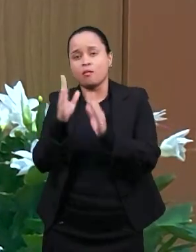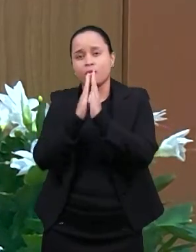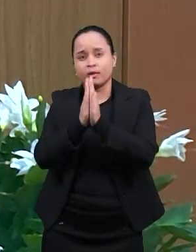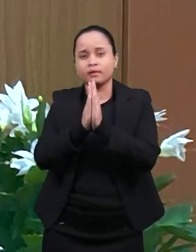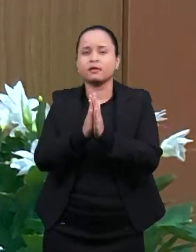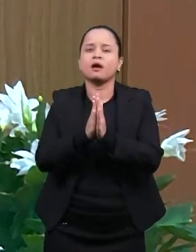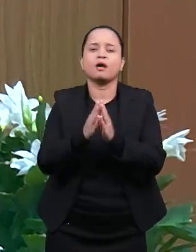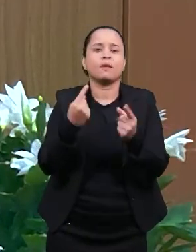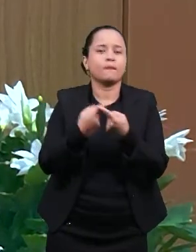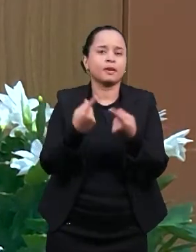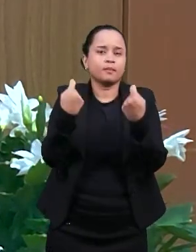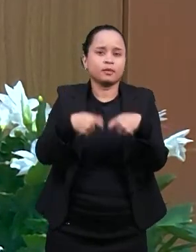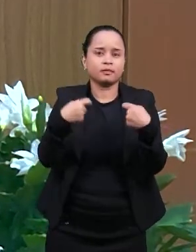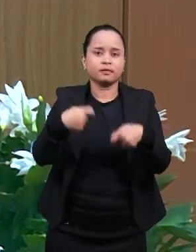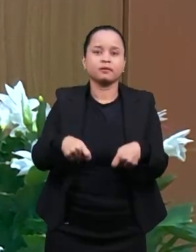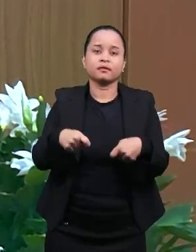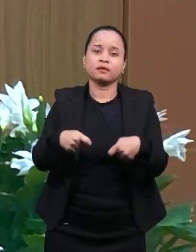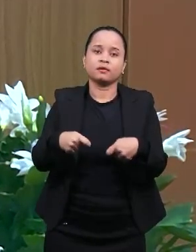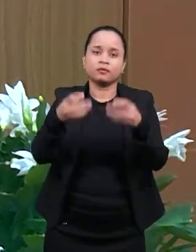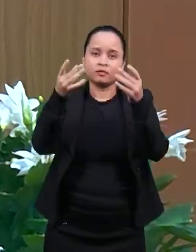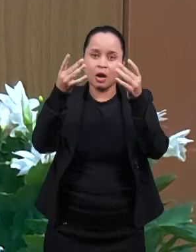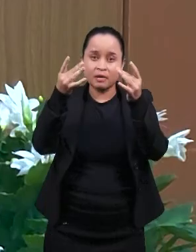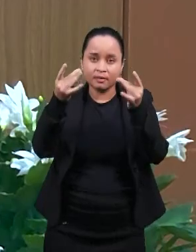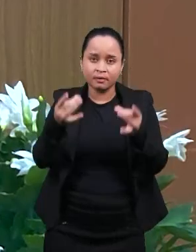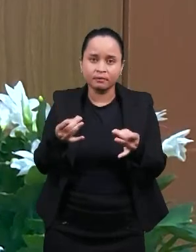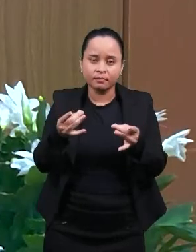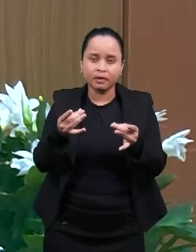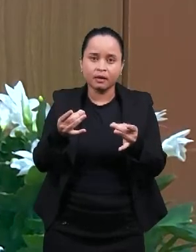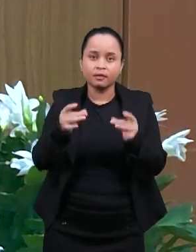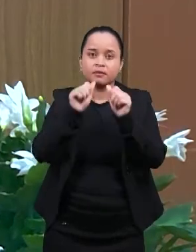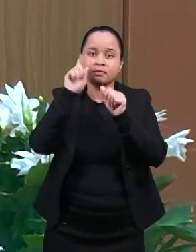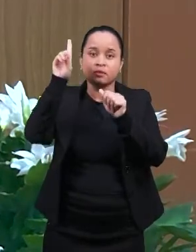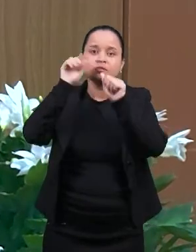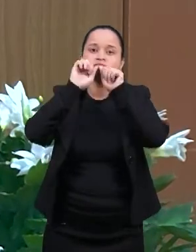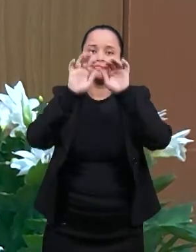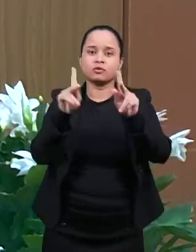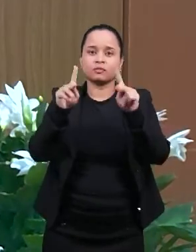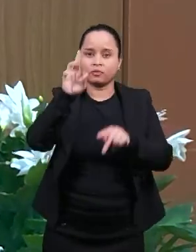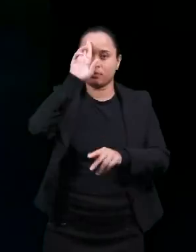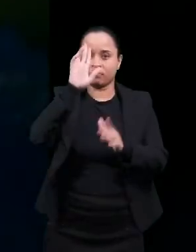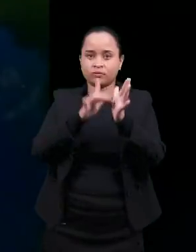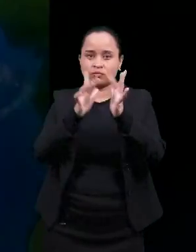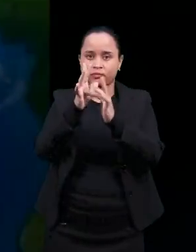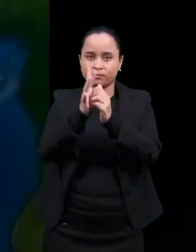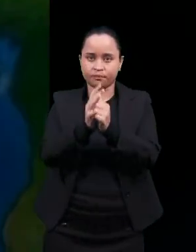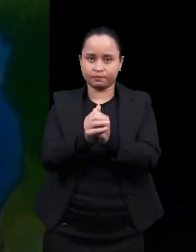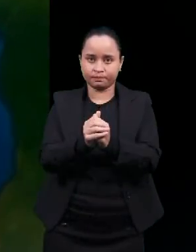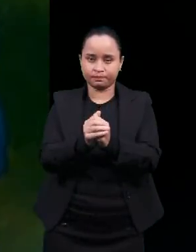нуждается в молитве. Да благословит всех вас Господь. Мир Божий вам.